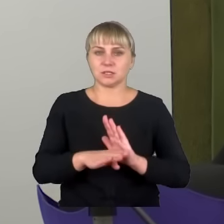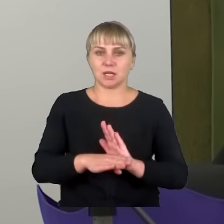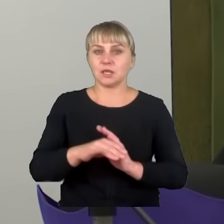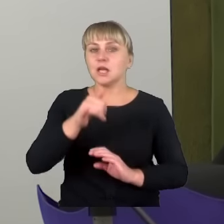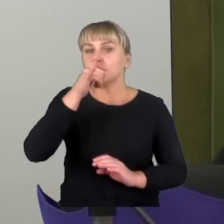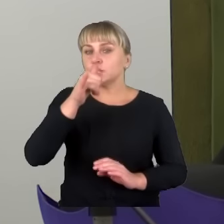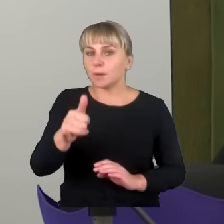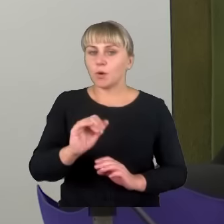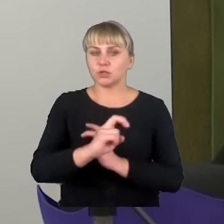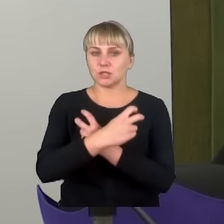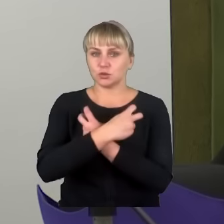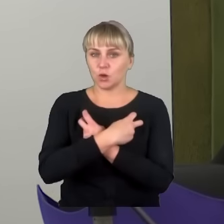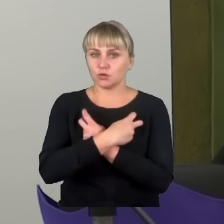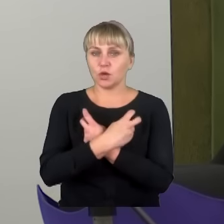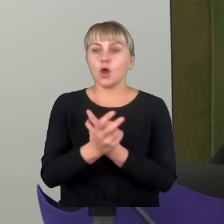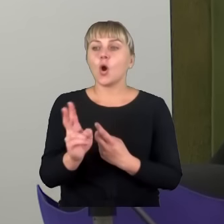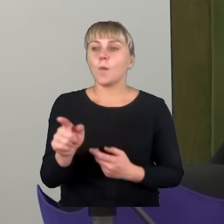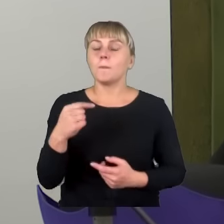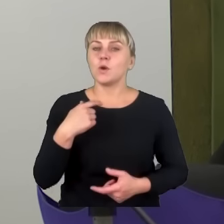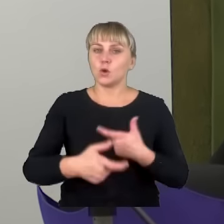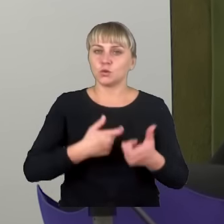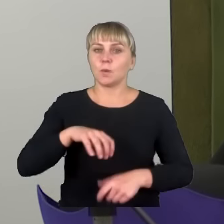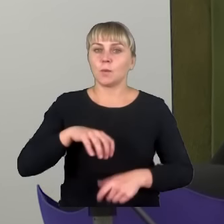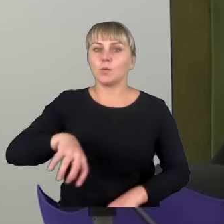ten, który dopuścił się